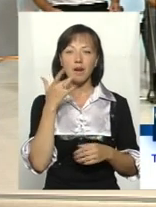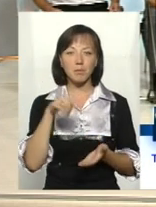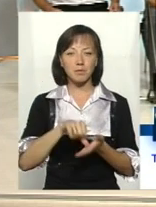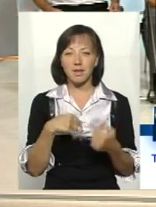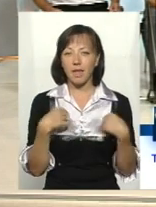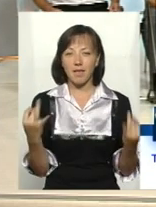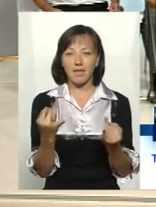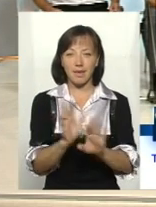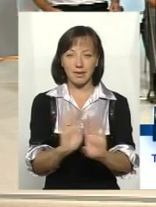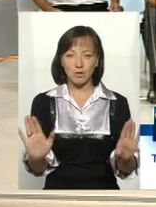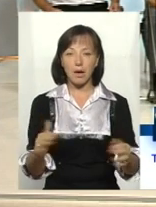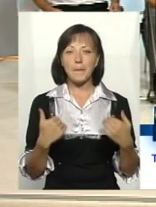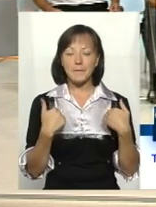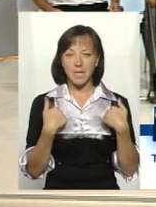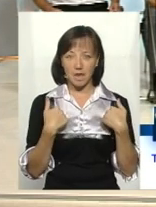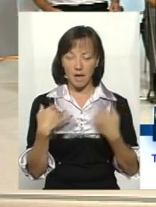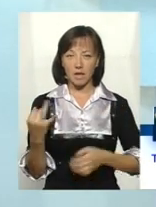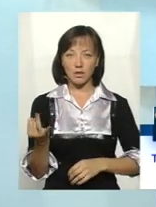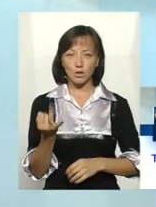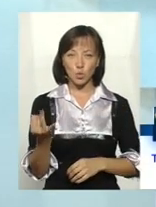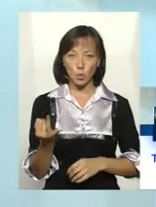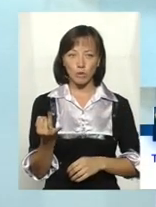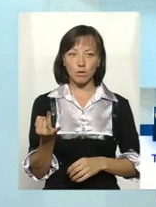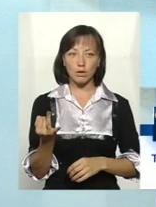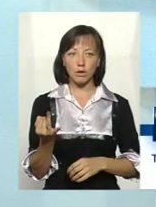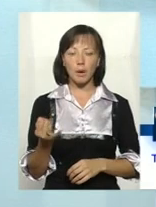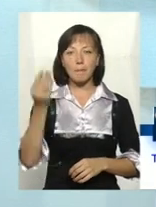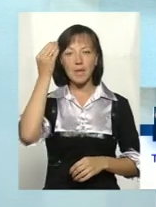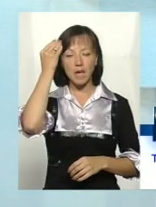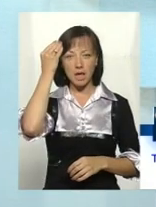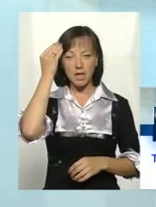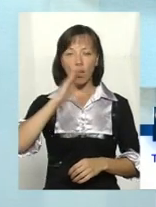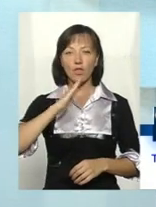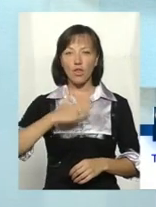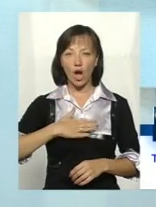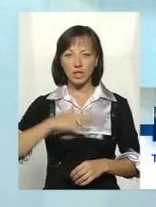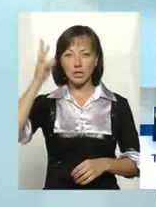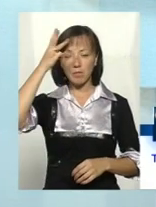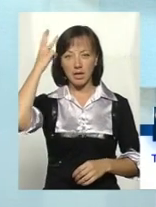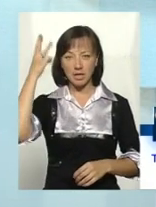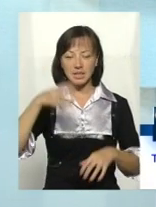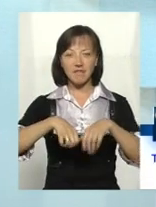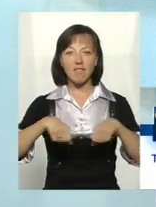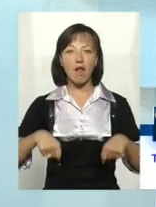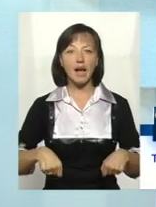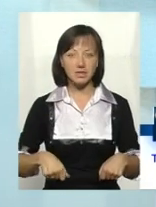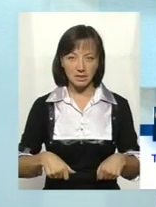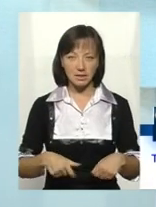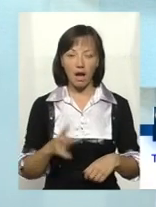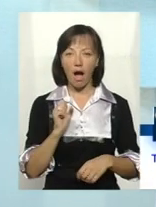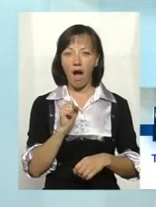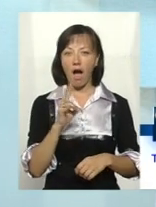не интересует. Меня интересует мнение нашей хмельницкой власти, а